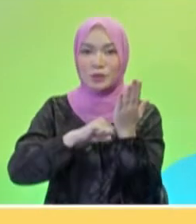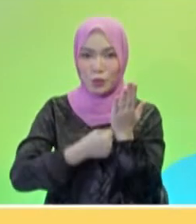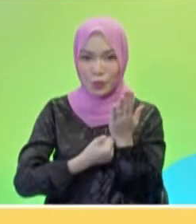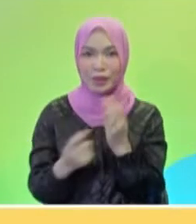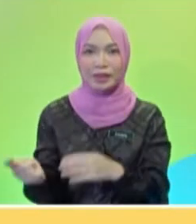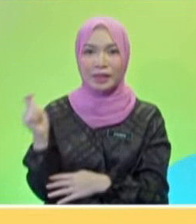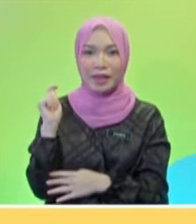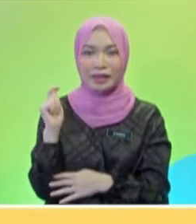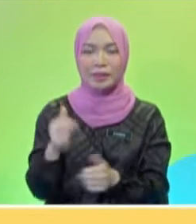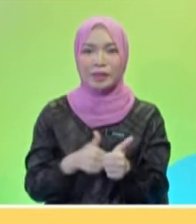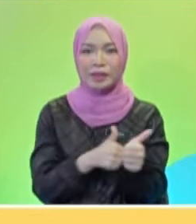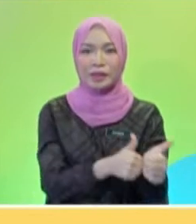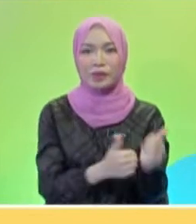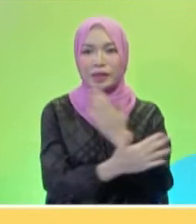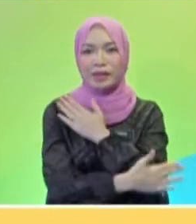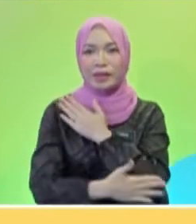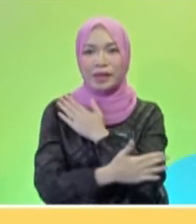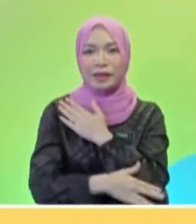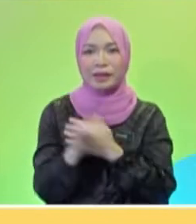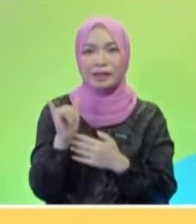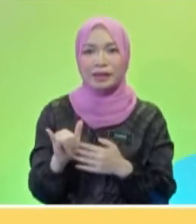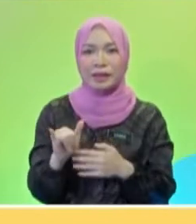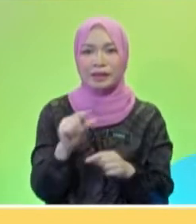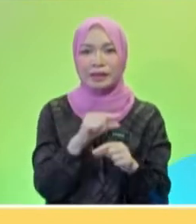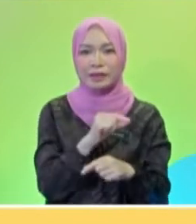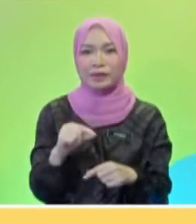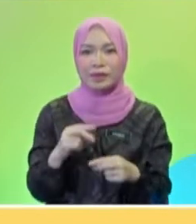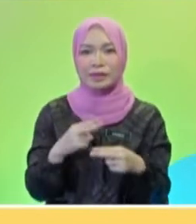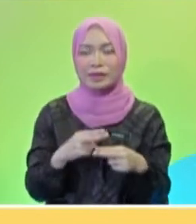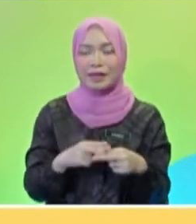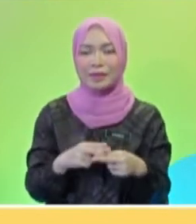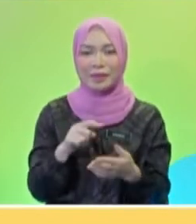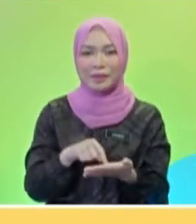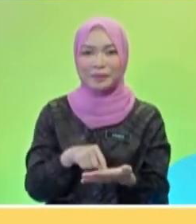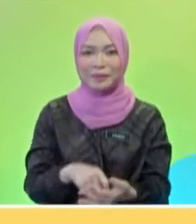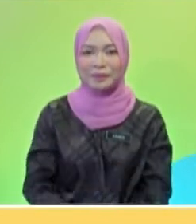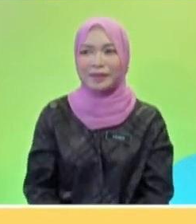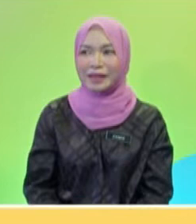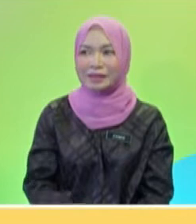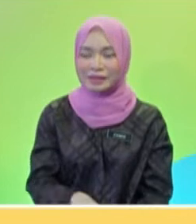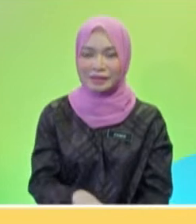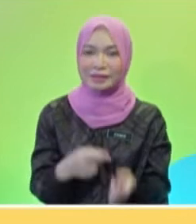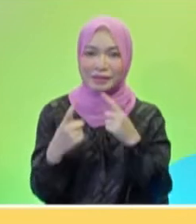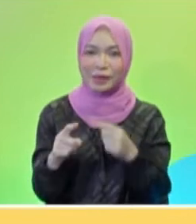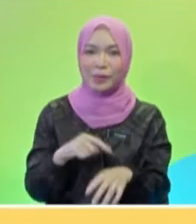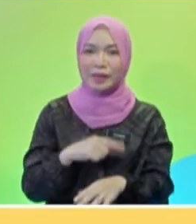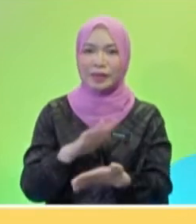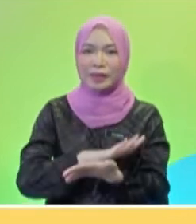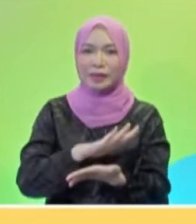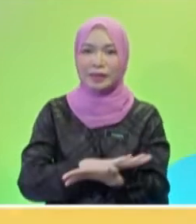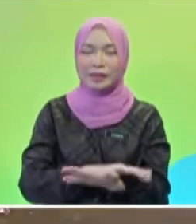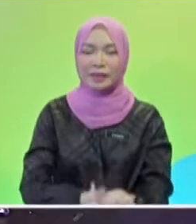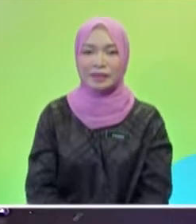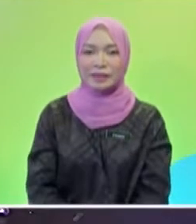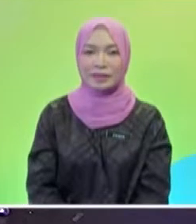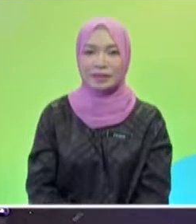dilebarkan oke oke ada dirumah beli Ratu ilook tulis dan jawaban dikertas Oke kita ada adik di sodium sama